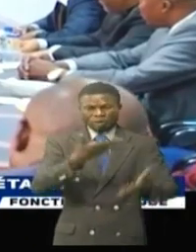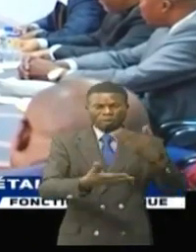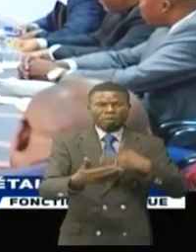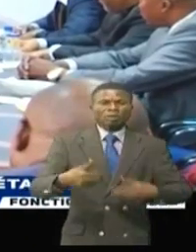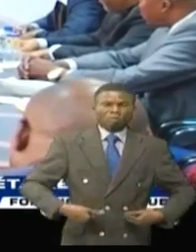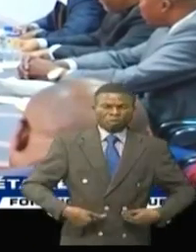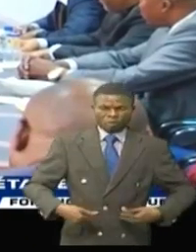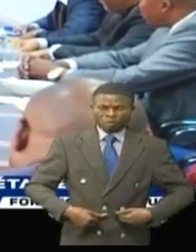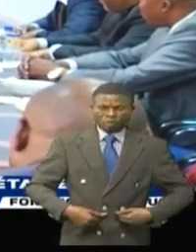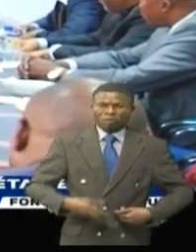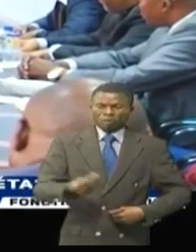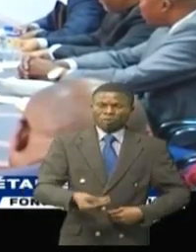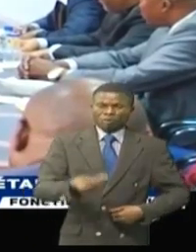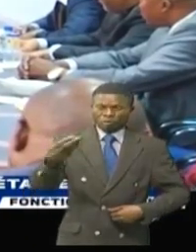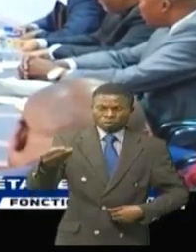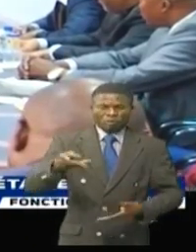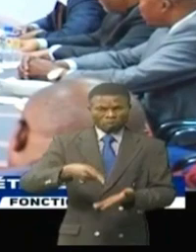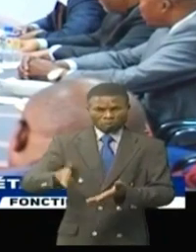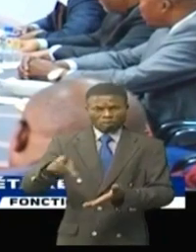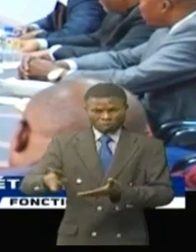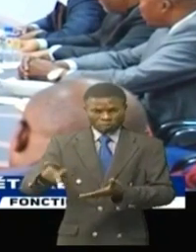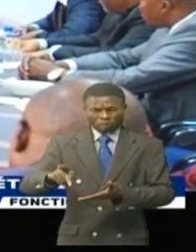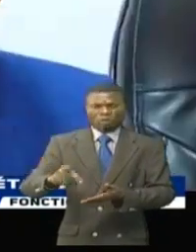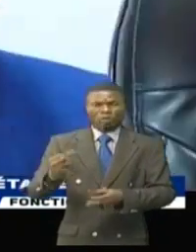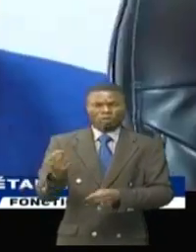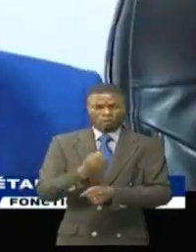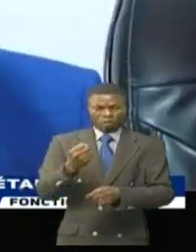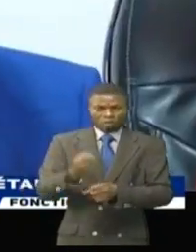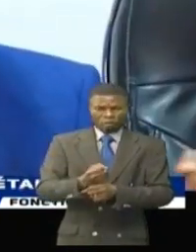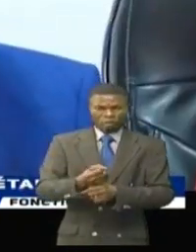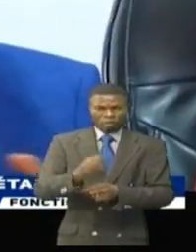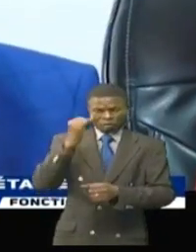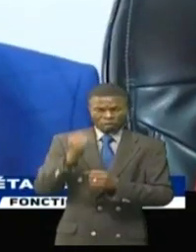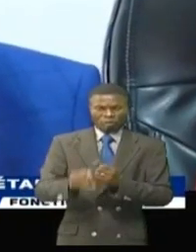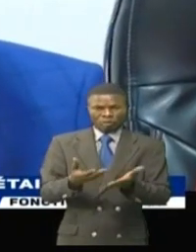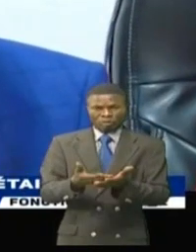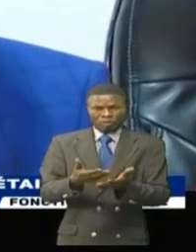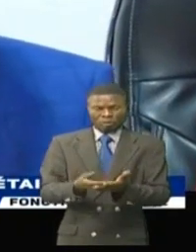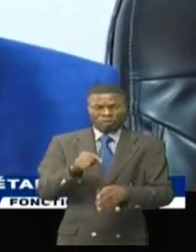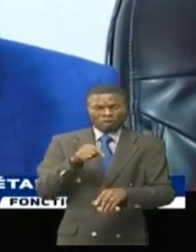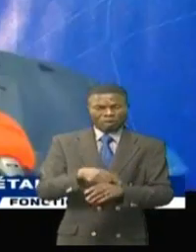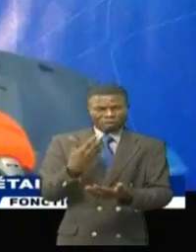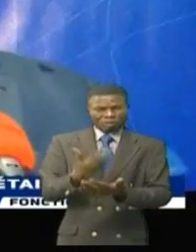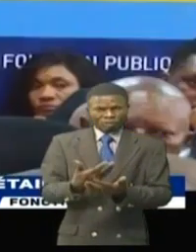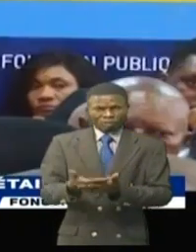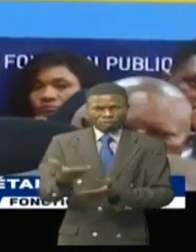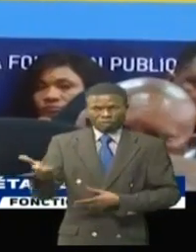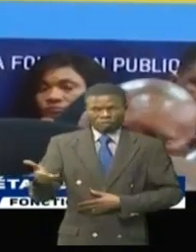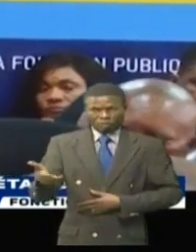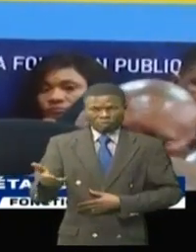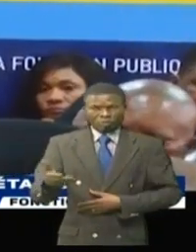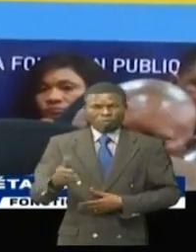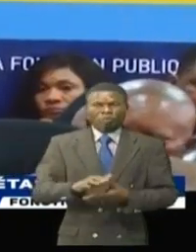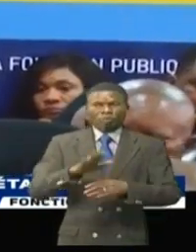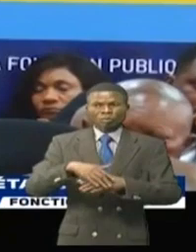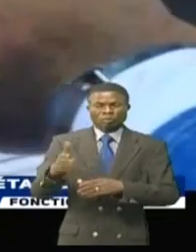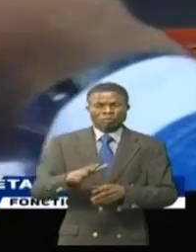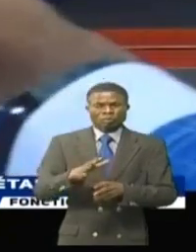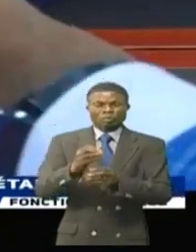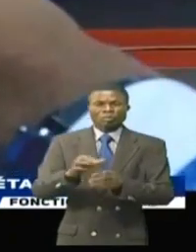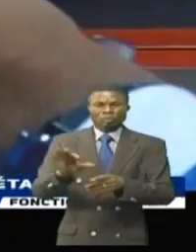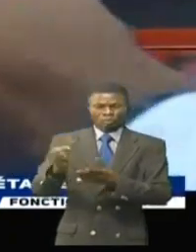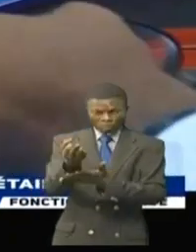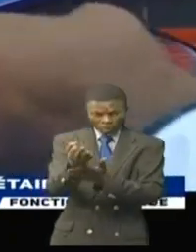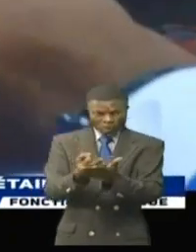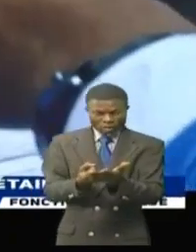moyens financiers pour le paiement de leur allocation de fin de carrière dans le meilleur délai. Séance tenante, ils ont reçu les